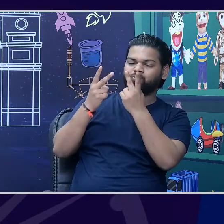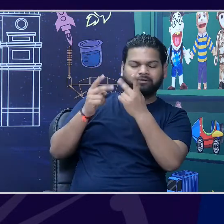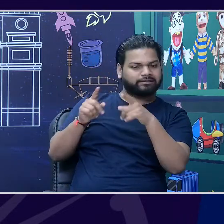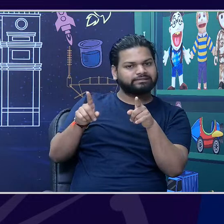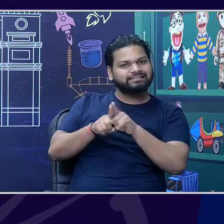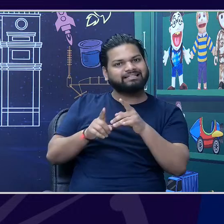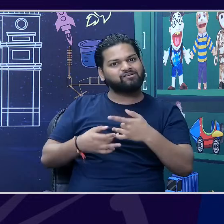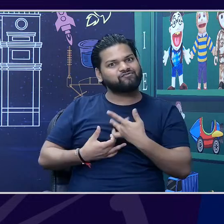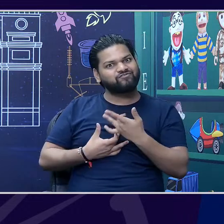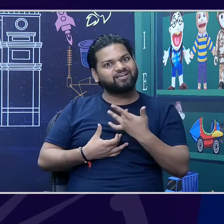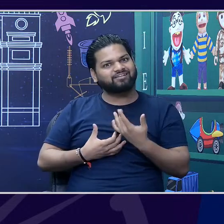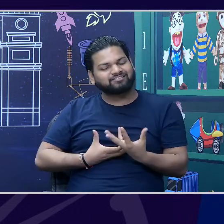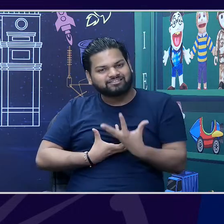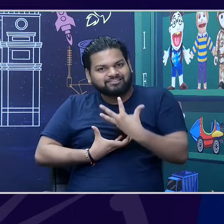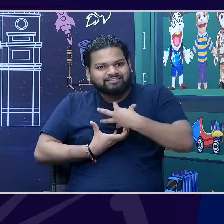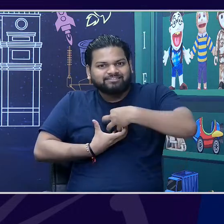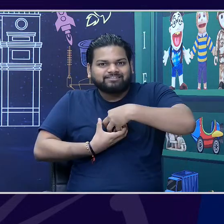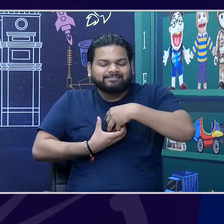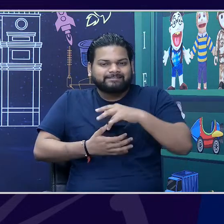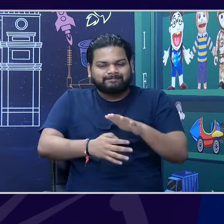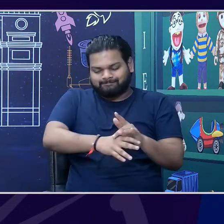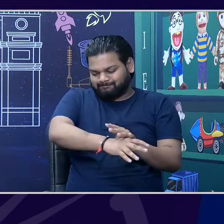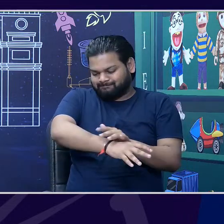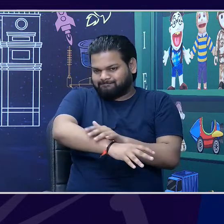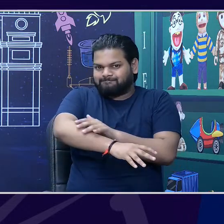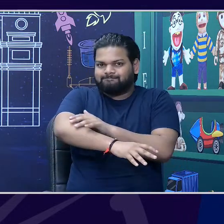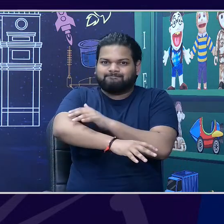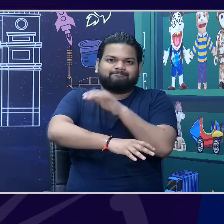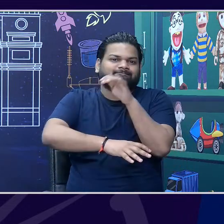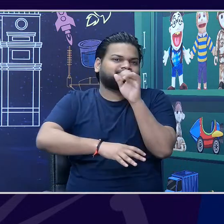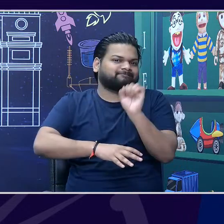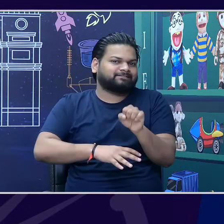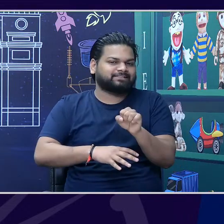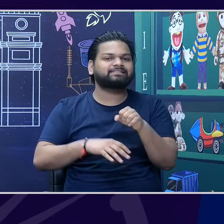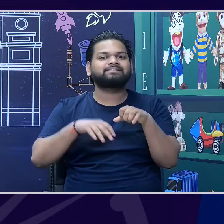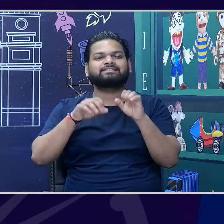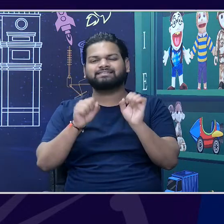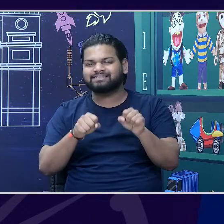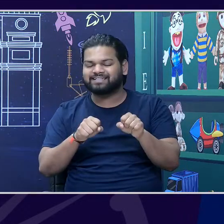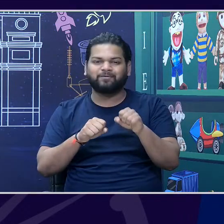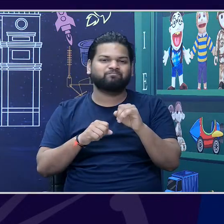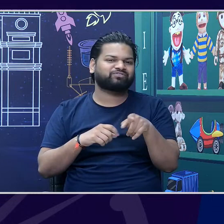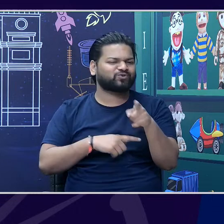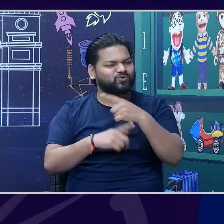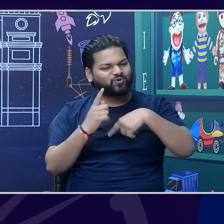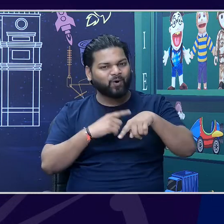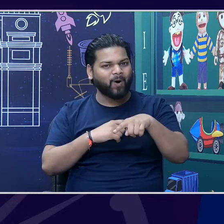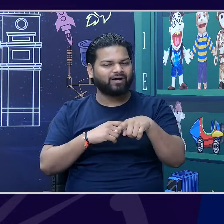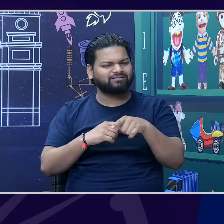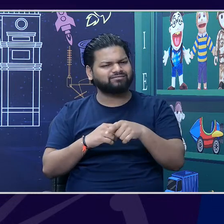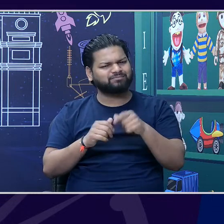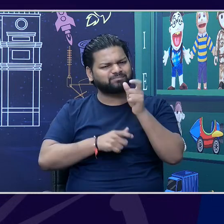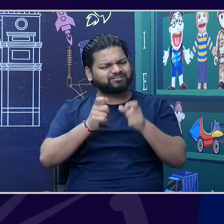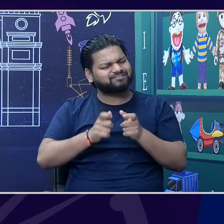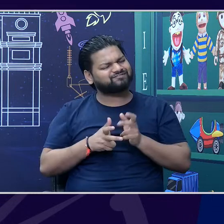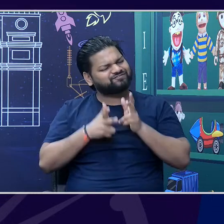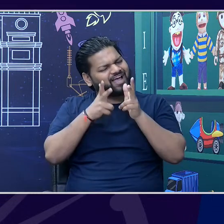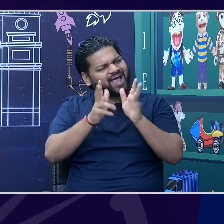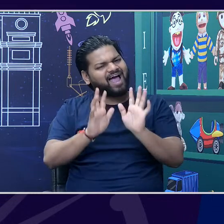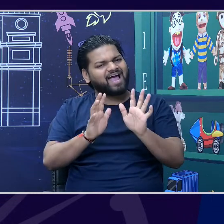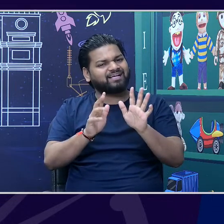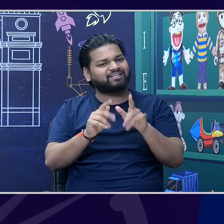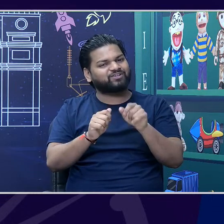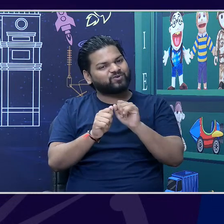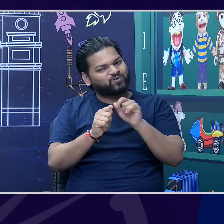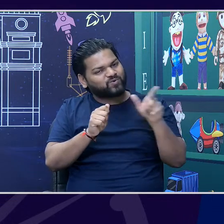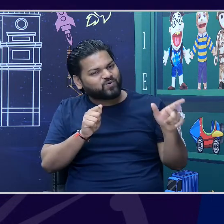स्टीफन हॉकिंग्स हाउस। आई थिंक ये कहा जा सकता है कि जब आप कुछ ज्यादा ही खुश होते हैं तो अपने जो अरमान है, अपनी जो भावनाएं